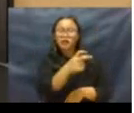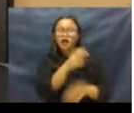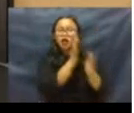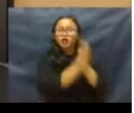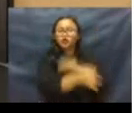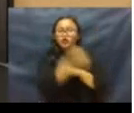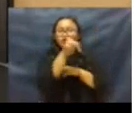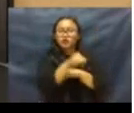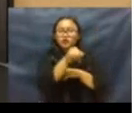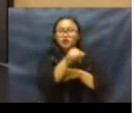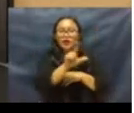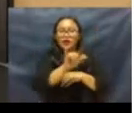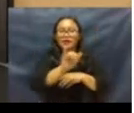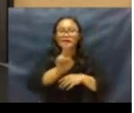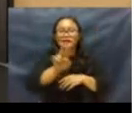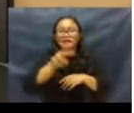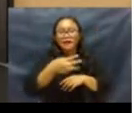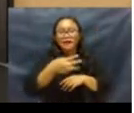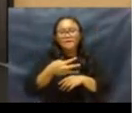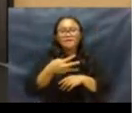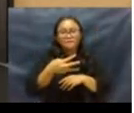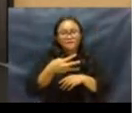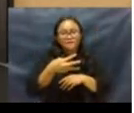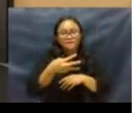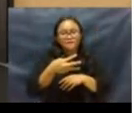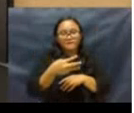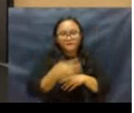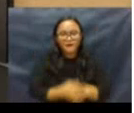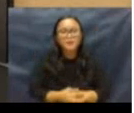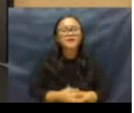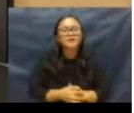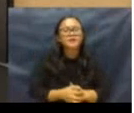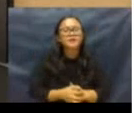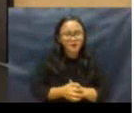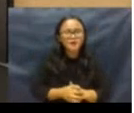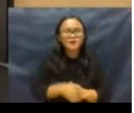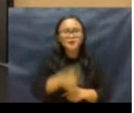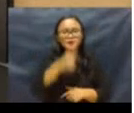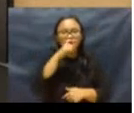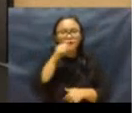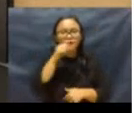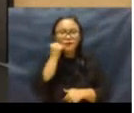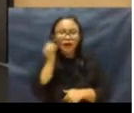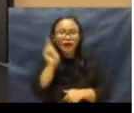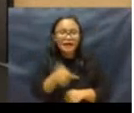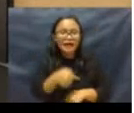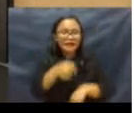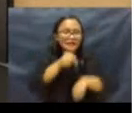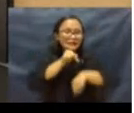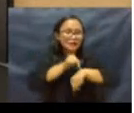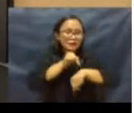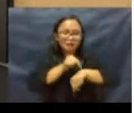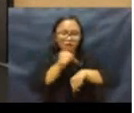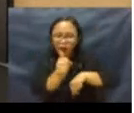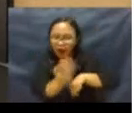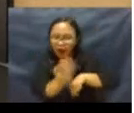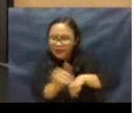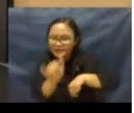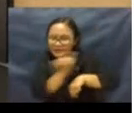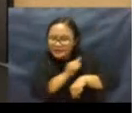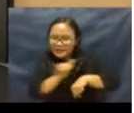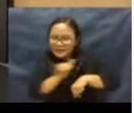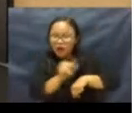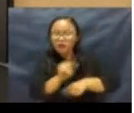tahu apakah Bapak menyaksikan webinar ini secara live, Bapak dan Ibu akan saya berikan jam. Apakah jamnya sama dengan Bapak dan Ibu? Berarti kalau jamnya